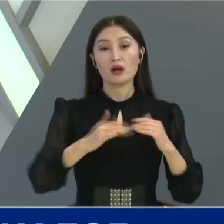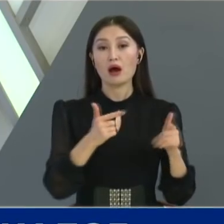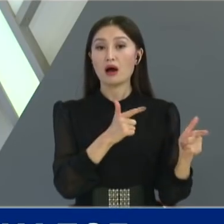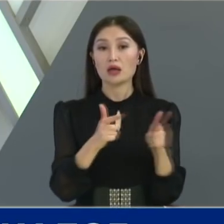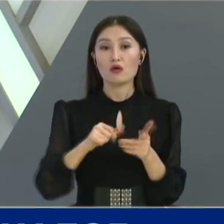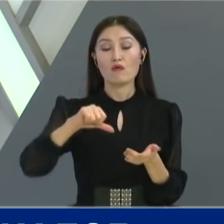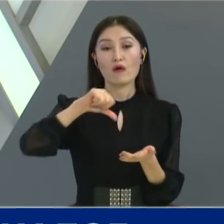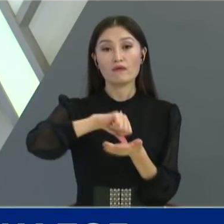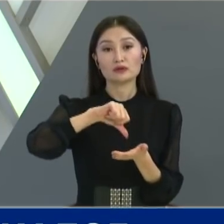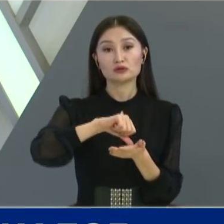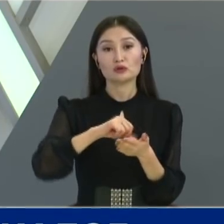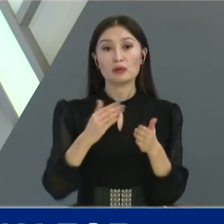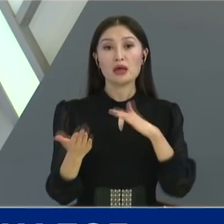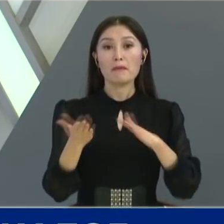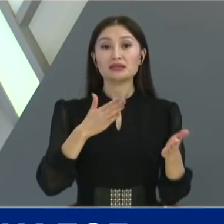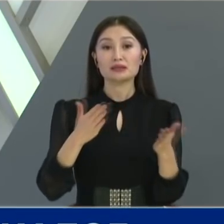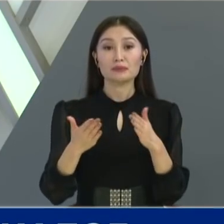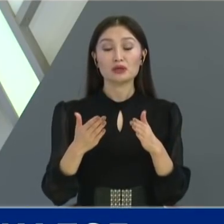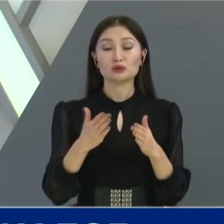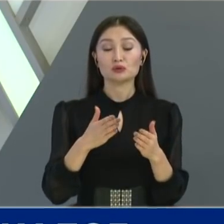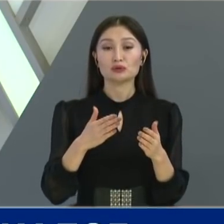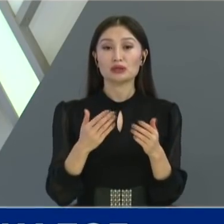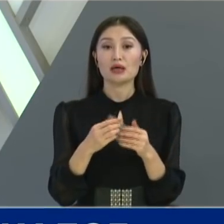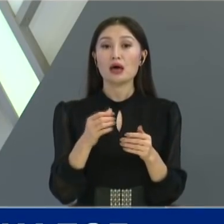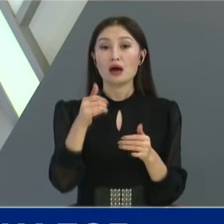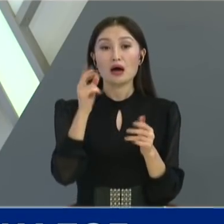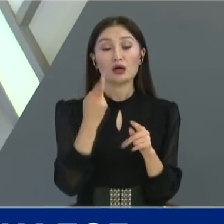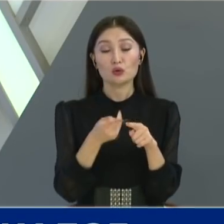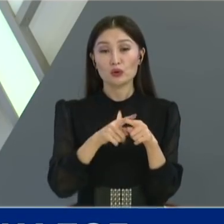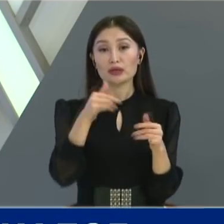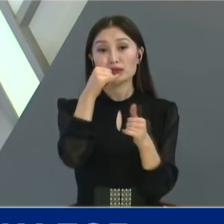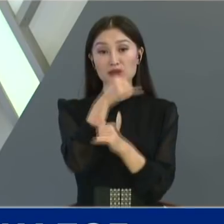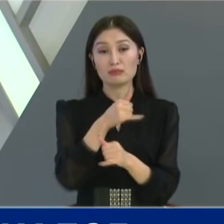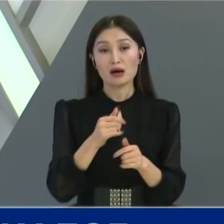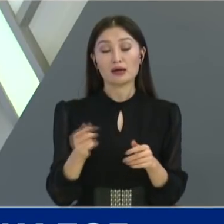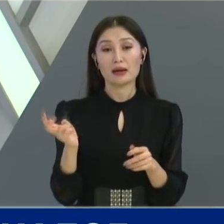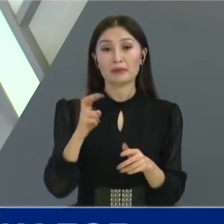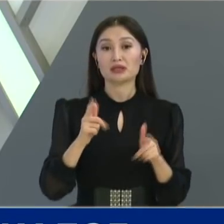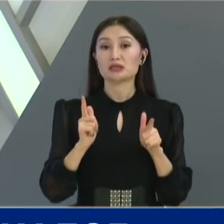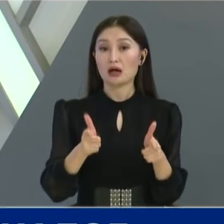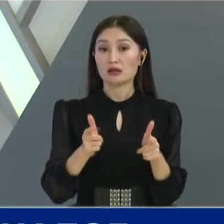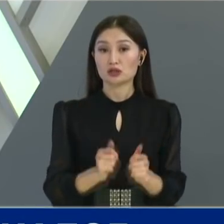выступить посредником между сторонами, которые не смогли прийти к соглашению.